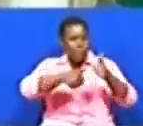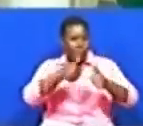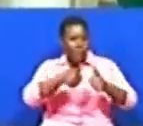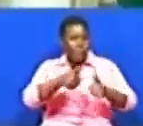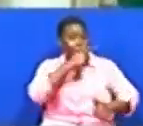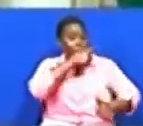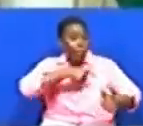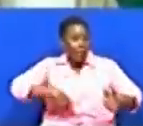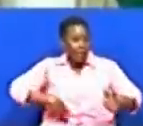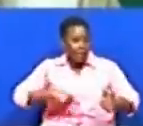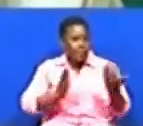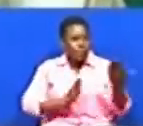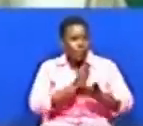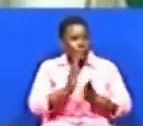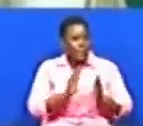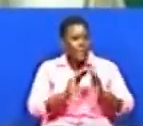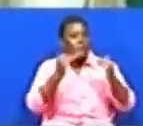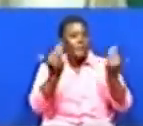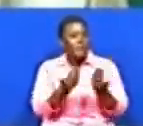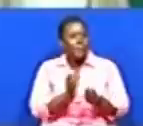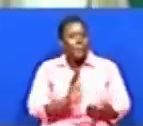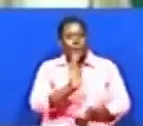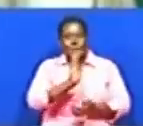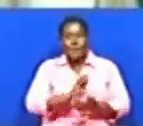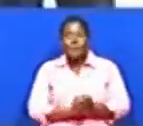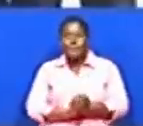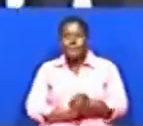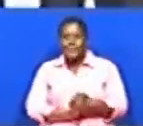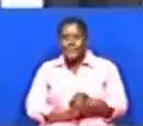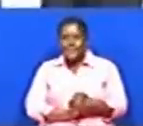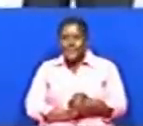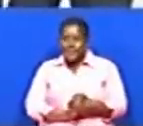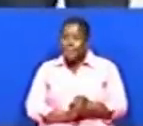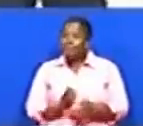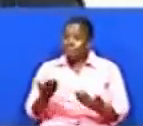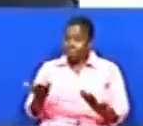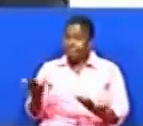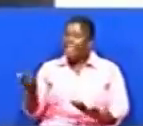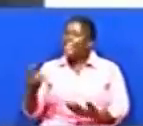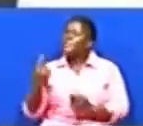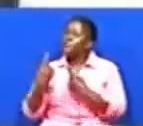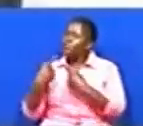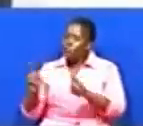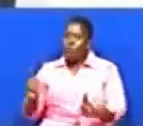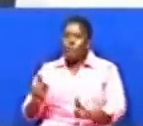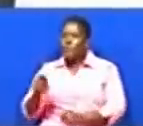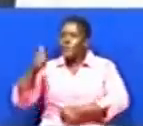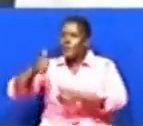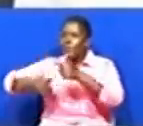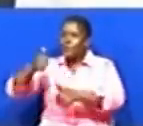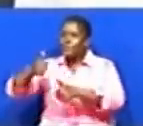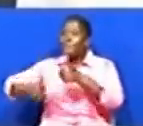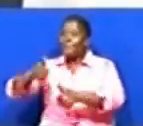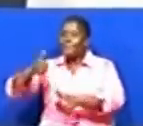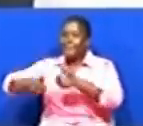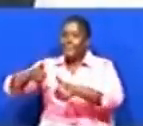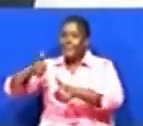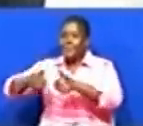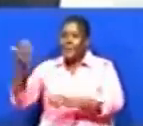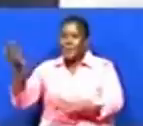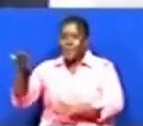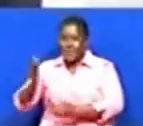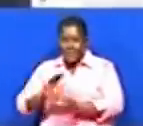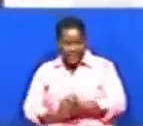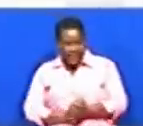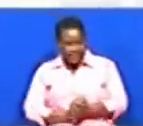mkuu huo wa mwaka huo. Alijitokeza tofauti na wagombea wengine waliokuwa wamejiandaa kwa kila namna na mbwembwe kuonesha